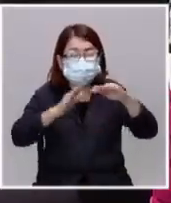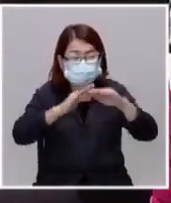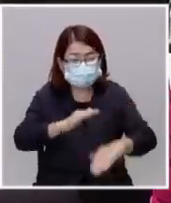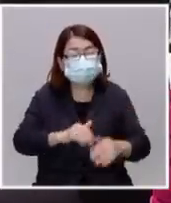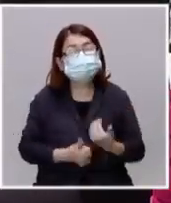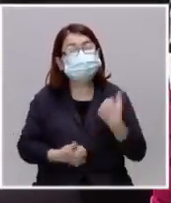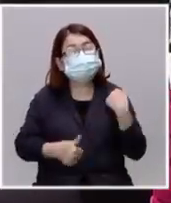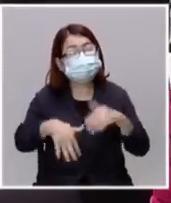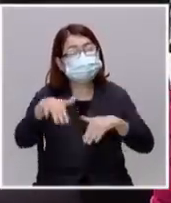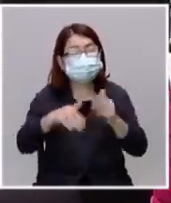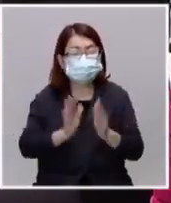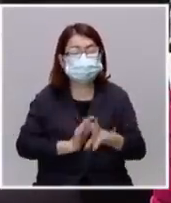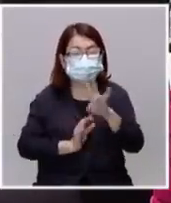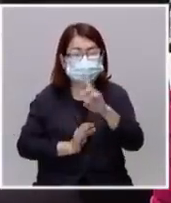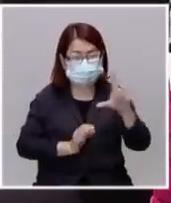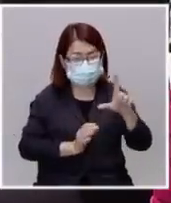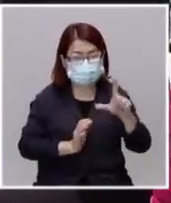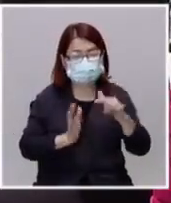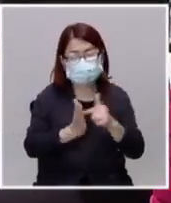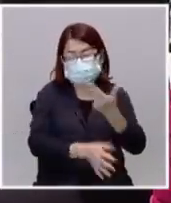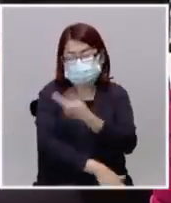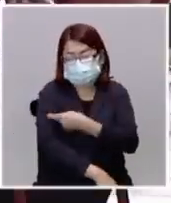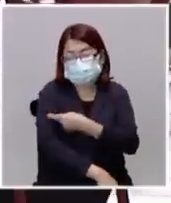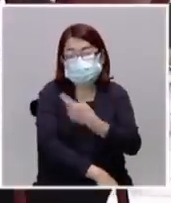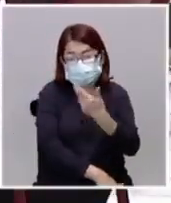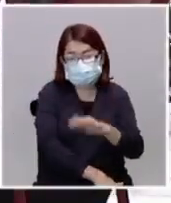เพียงประชากร7ล้านคนเท่านั้นที่ได้รับวัคซีนต้านโ